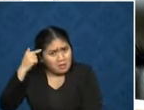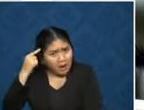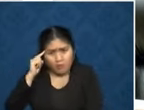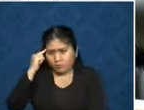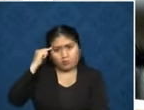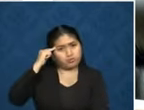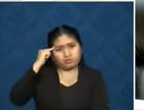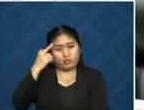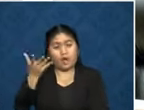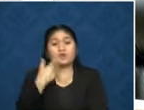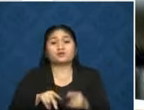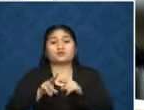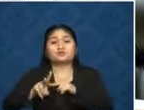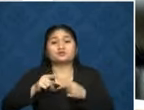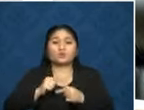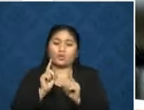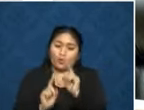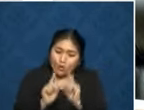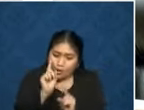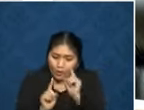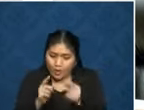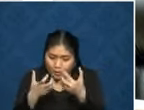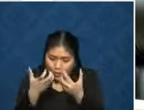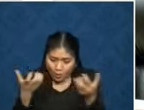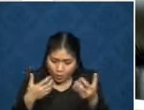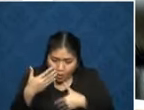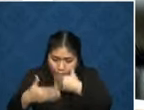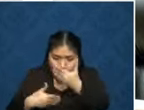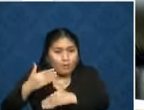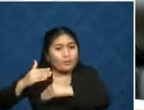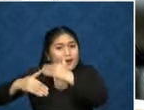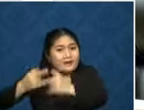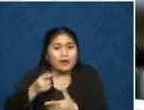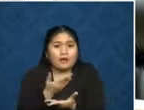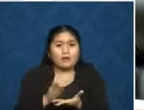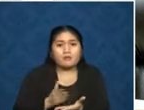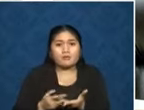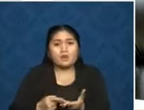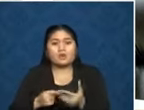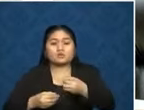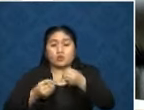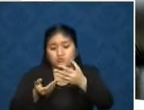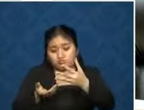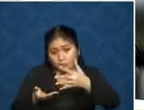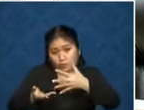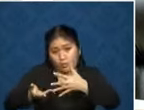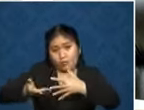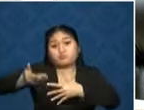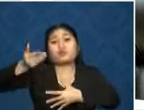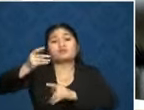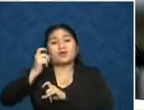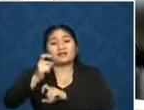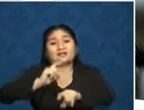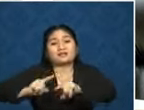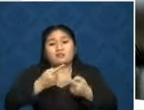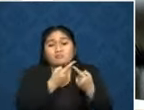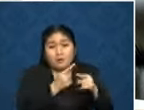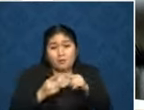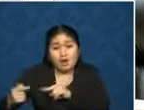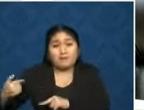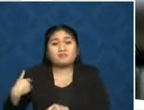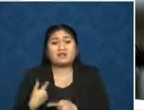กับเรื่องของการพัฒนาเครื่องมือนะครับเกี่ยวกับ AI โดยเฉพาะการแบ่งนะครับระดับของ AI ที่มีความเสี่ยงที่แตกต่างกันไม่ว่า